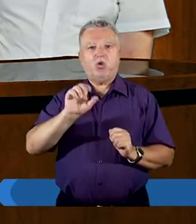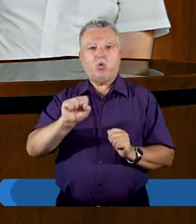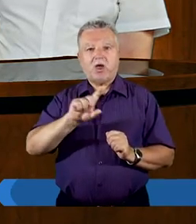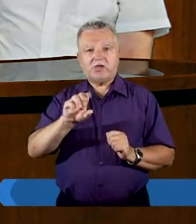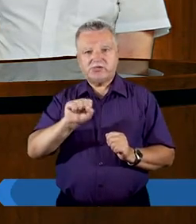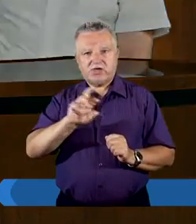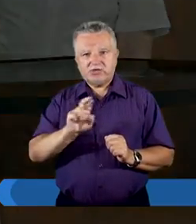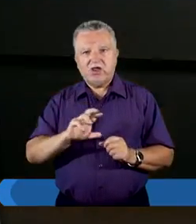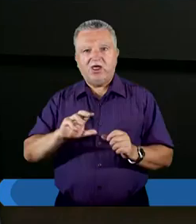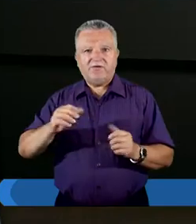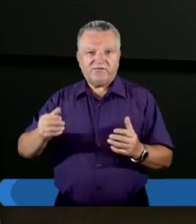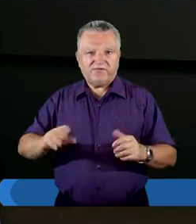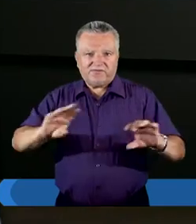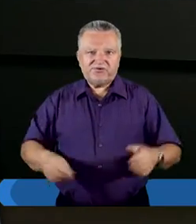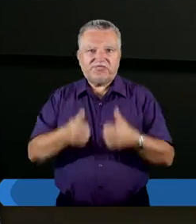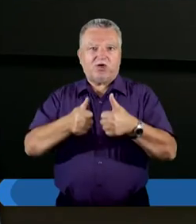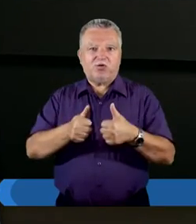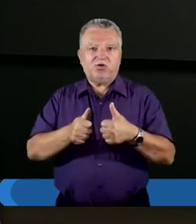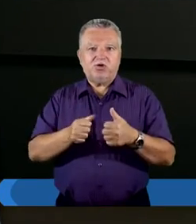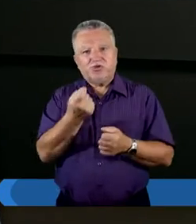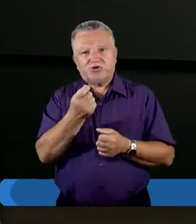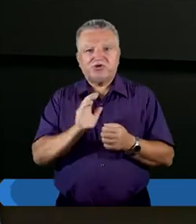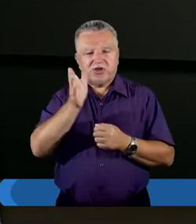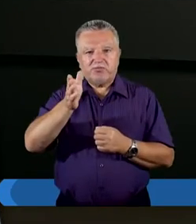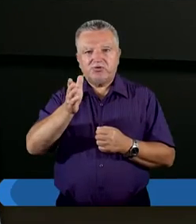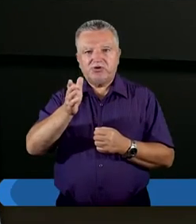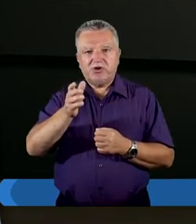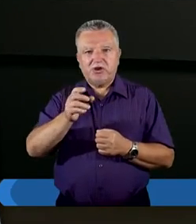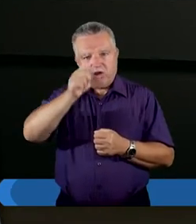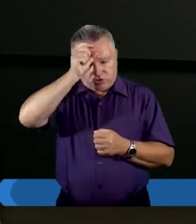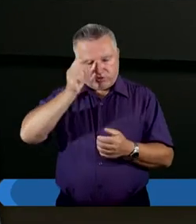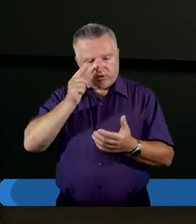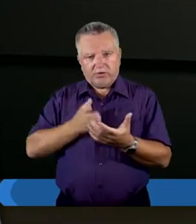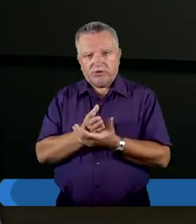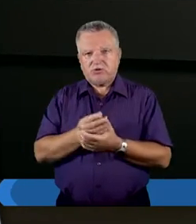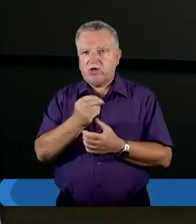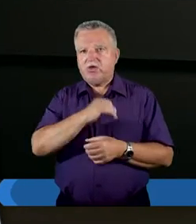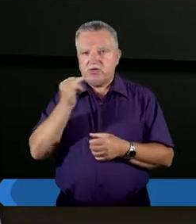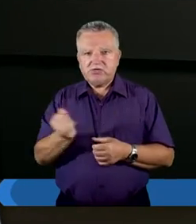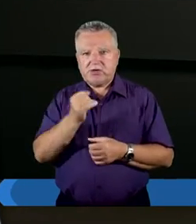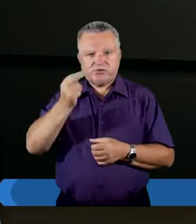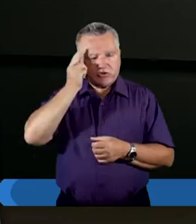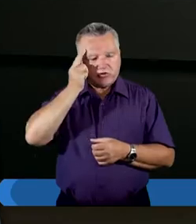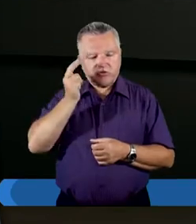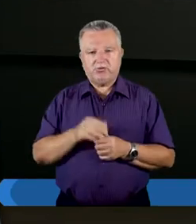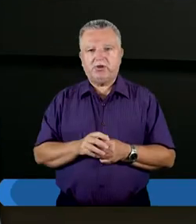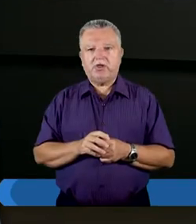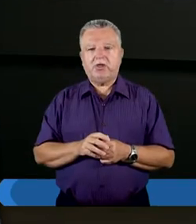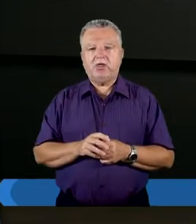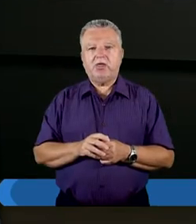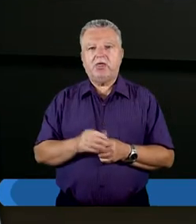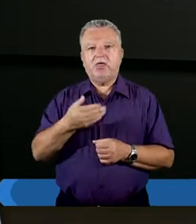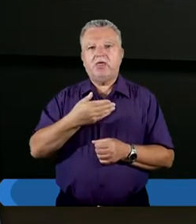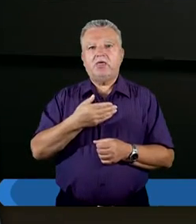niedługo później z grobu. Ale to, co powiedziałeś, człowiek wierzący idzie przez życie i nie zawsze je rozumie. Przecież nawet Marta,